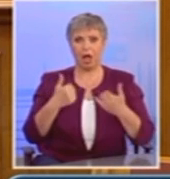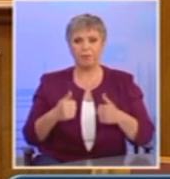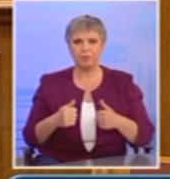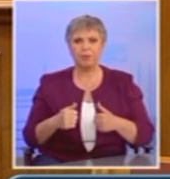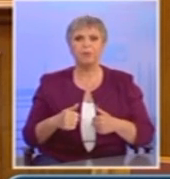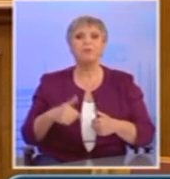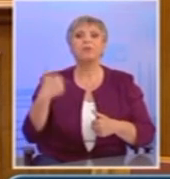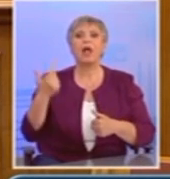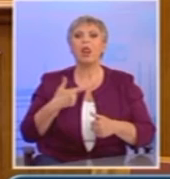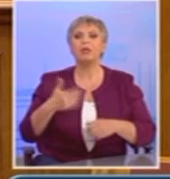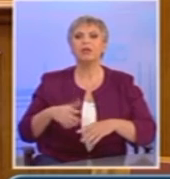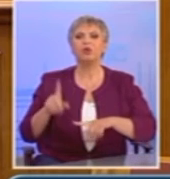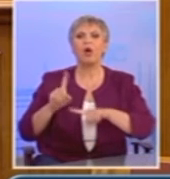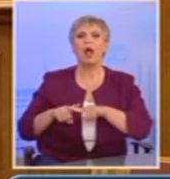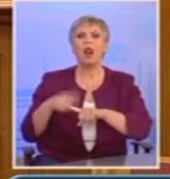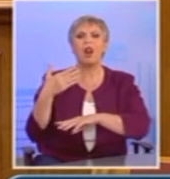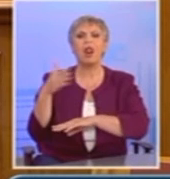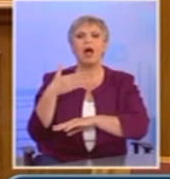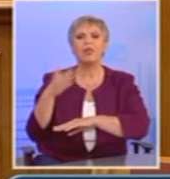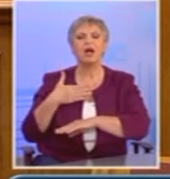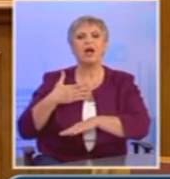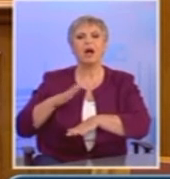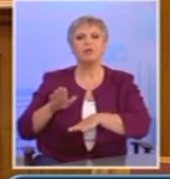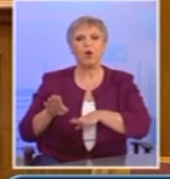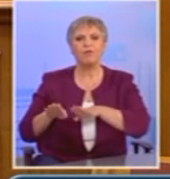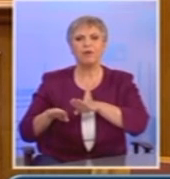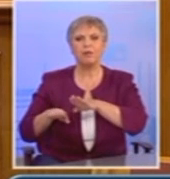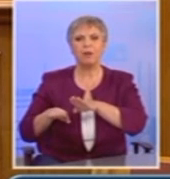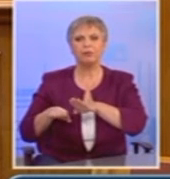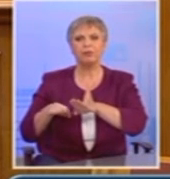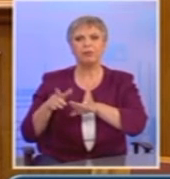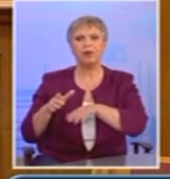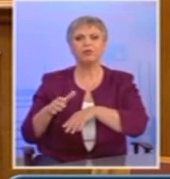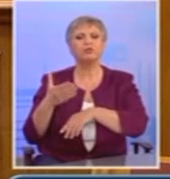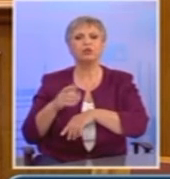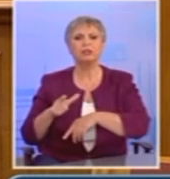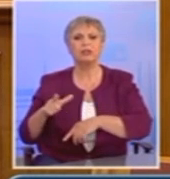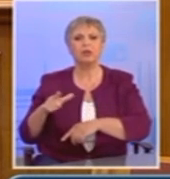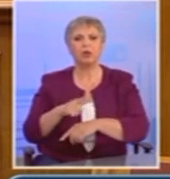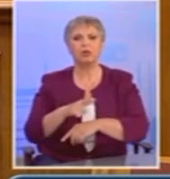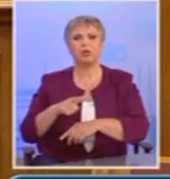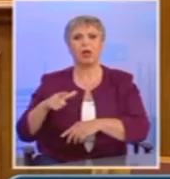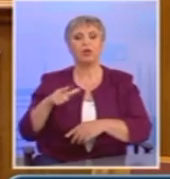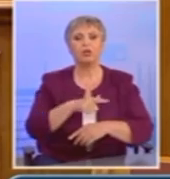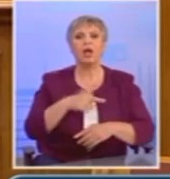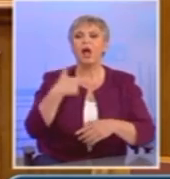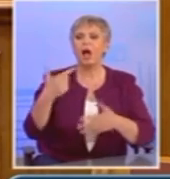οδηγήθηκε βήμα-βήμα σε μια ιδιότυπη απομόνωση που την καθιστά μετέωρη, ευάλωτη,